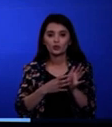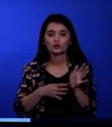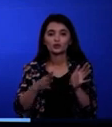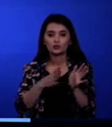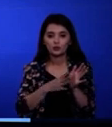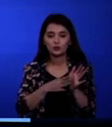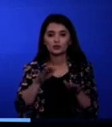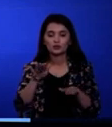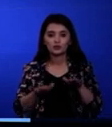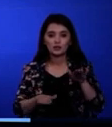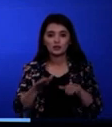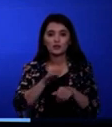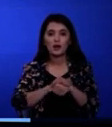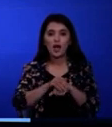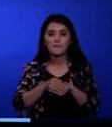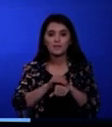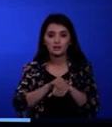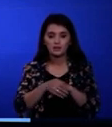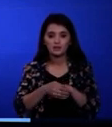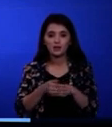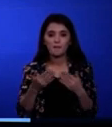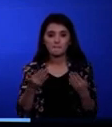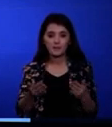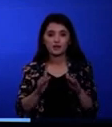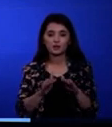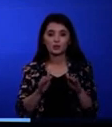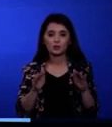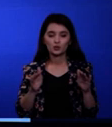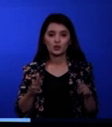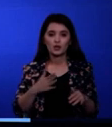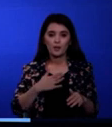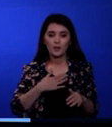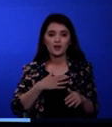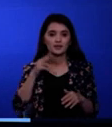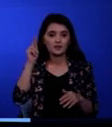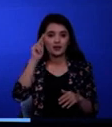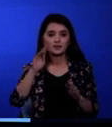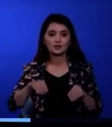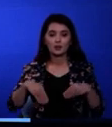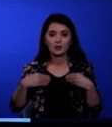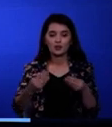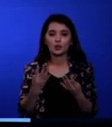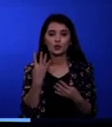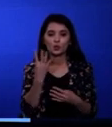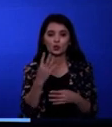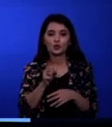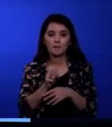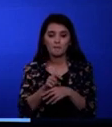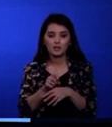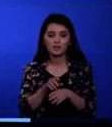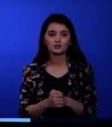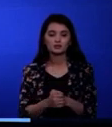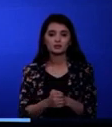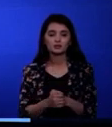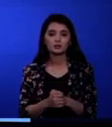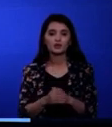3909 kilogram apelsin. Mana aziz o'quvchilar, demak biz darsligimizda berilgan 4-chi masalani ham yechib